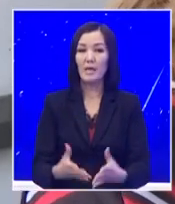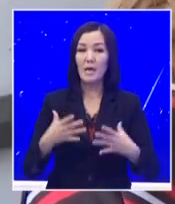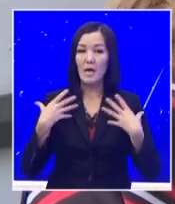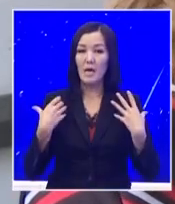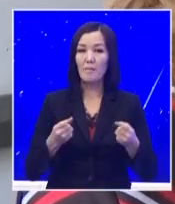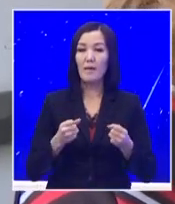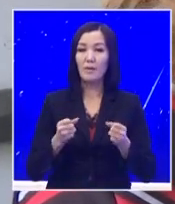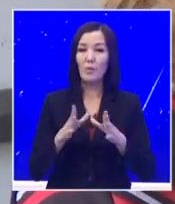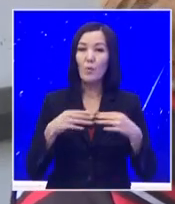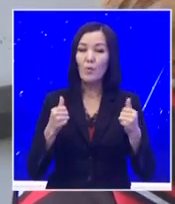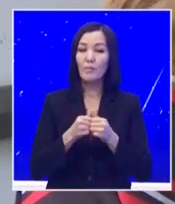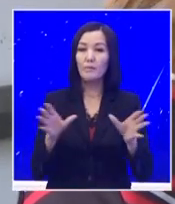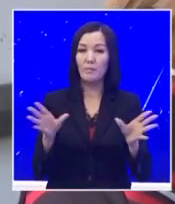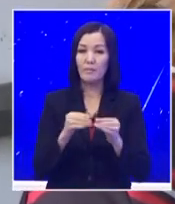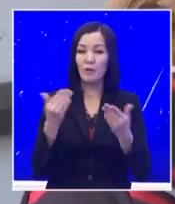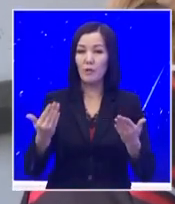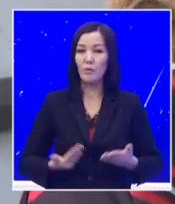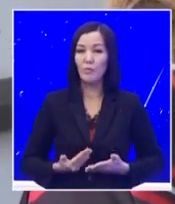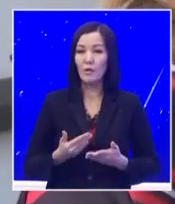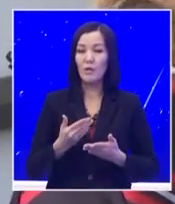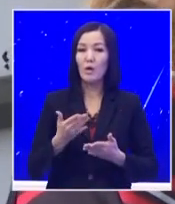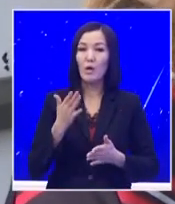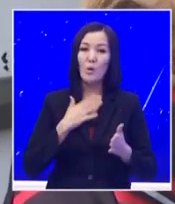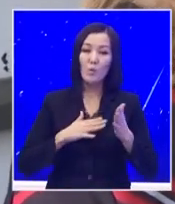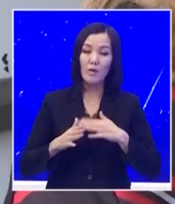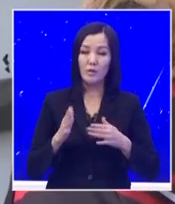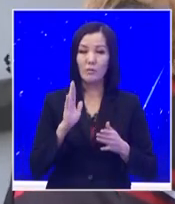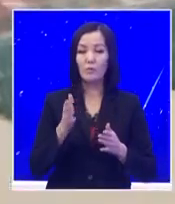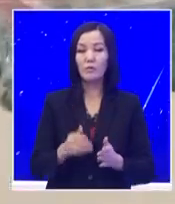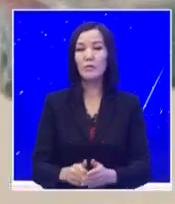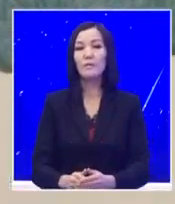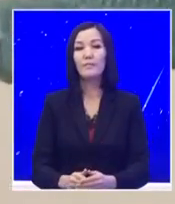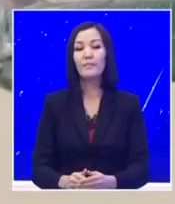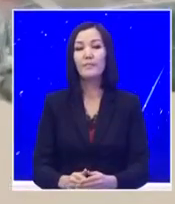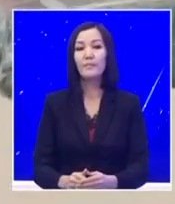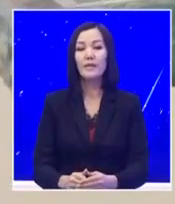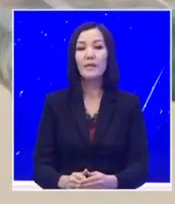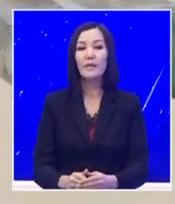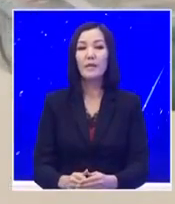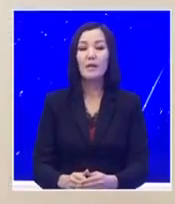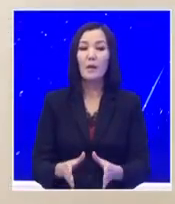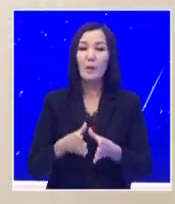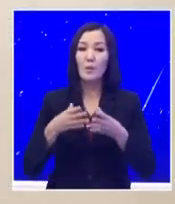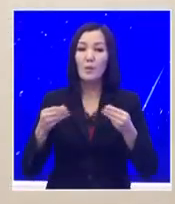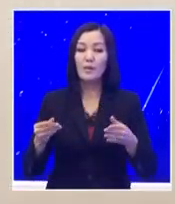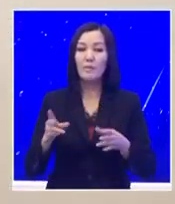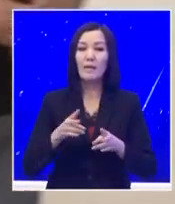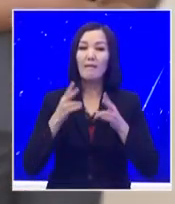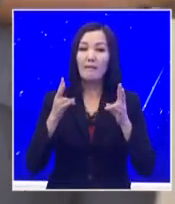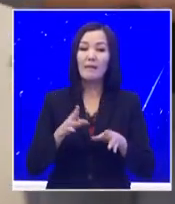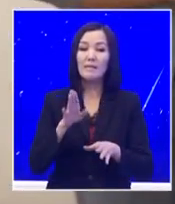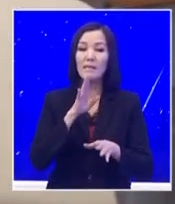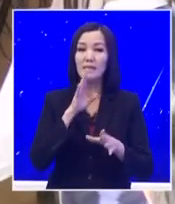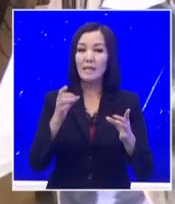есен балашағасын қызығын көріп, бәрі қуанышпен жүре берсін. Көктемде құлпырған нәзік жандыларды құттықтауға арналған